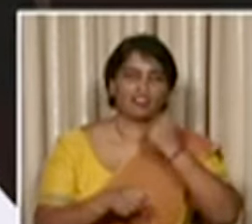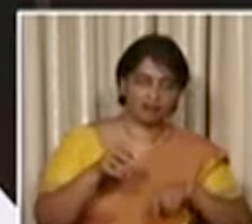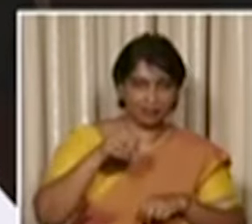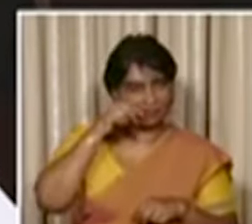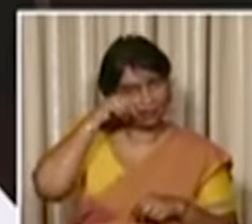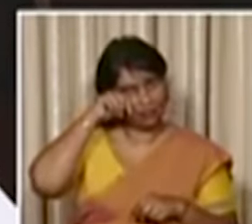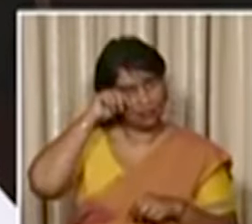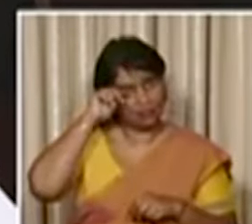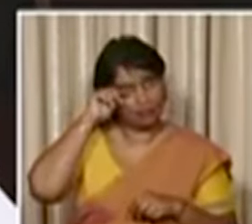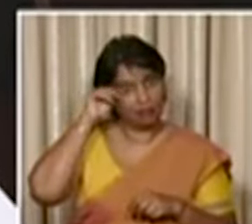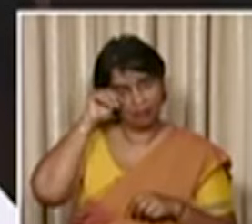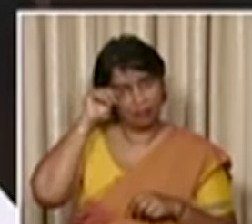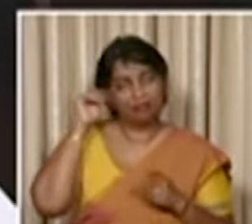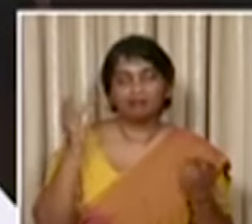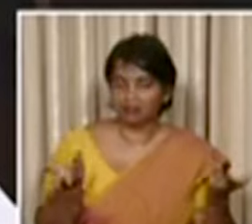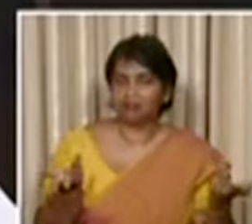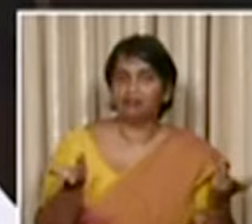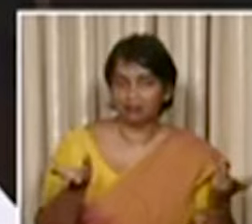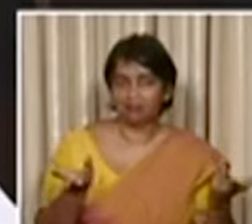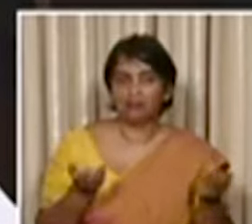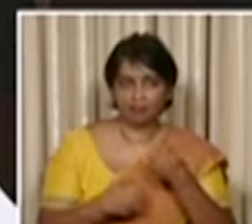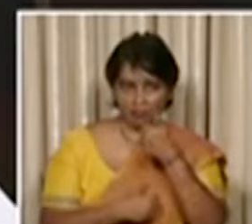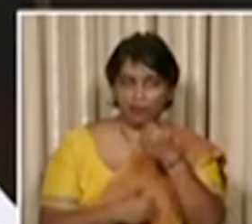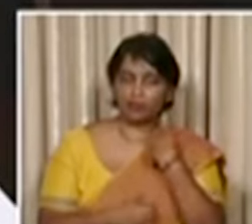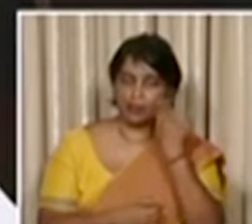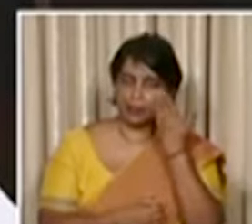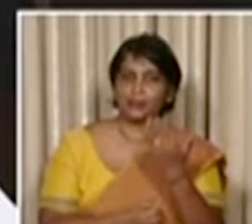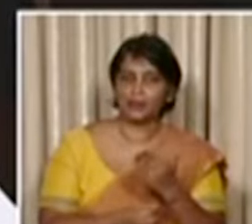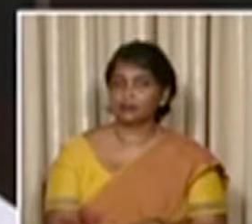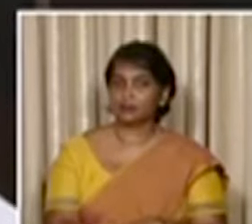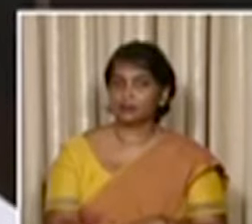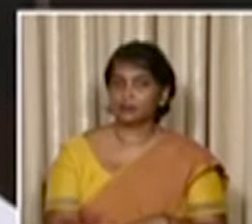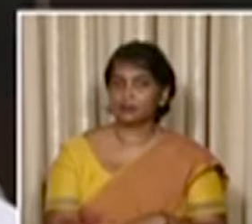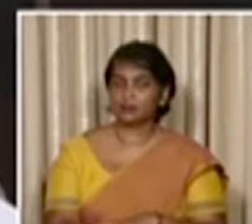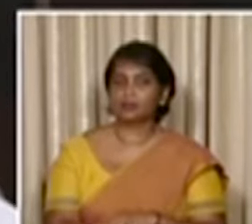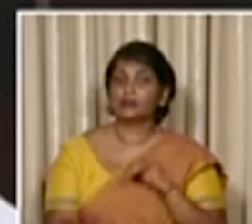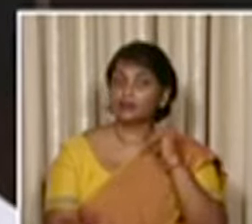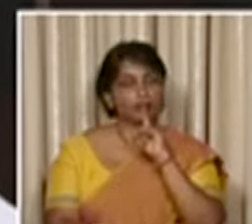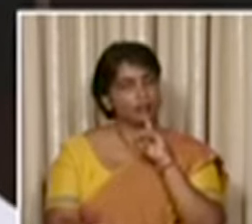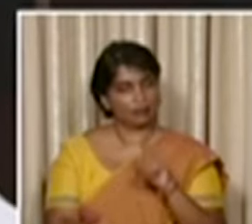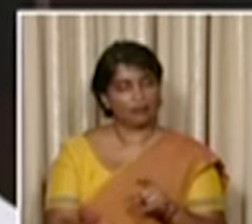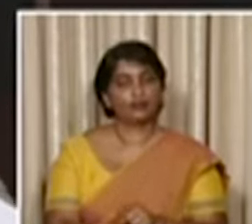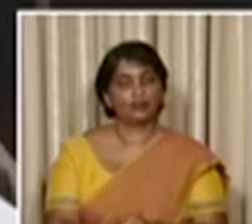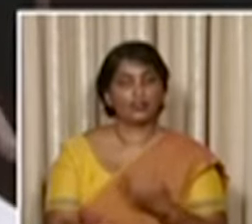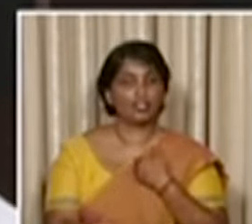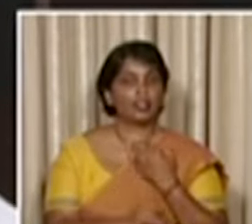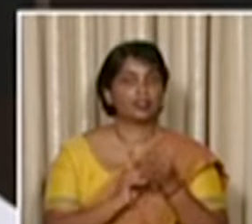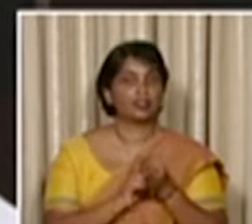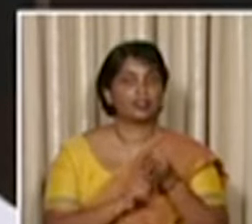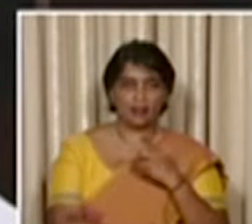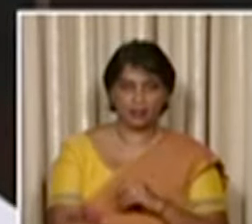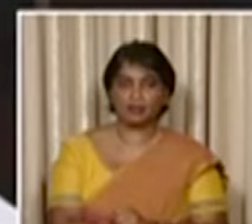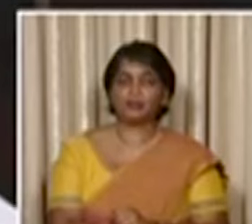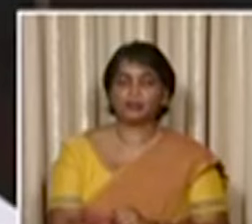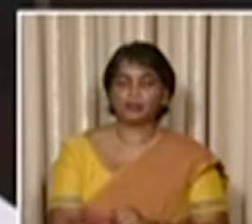වෙන්න. ඒකනේ. ඒක බොහොම හොඳටම පැහැදිලි. සමහරු කියනවා මේ මම ජනාධිපතිවරණයට එන්නේ